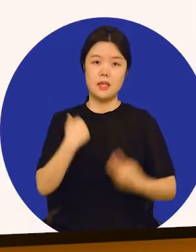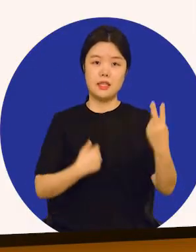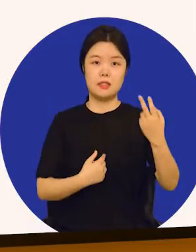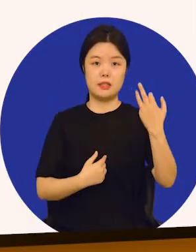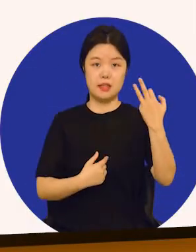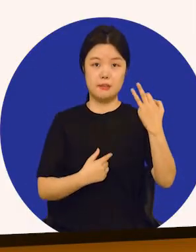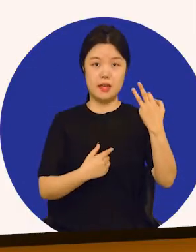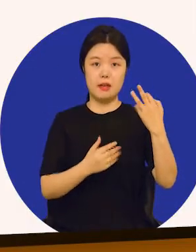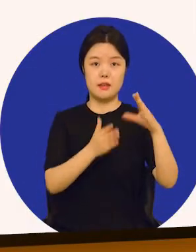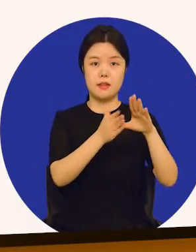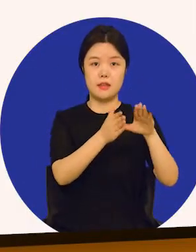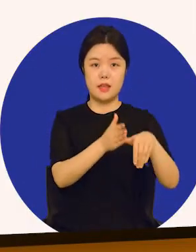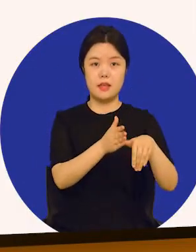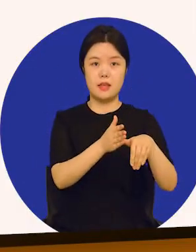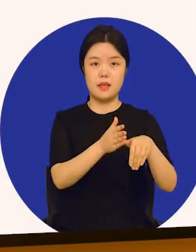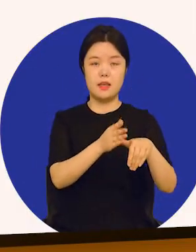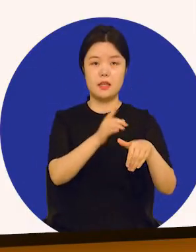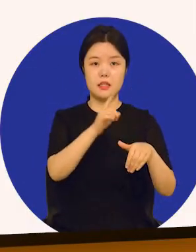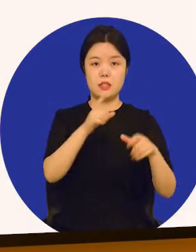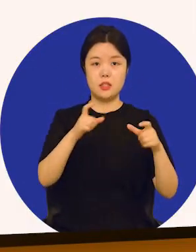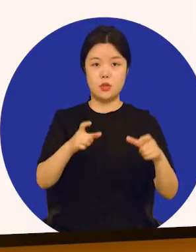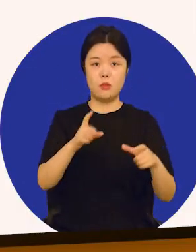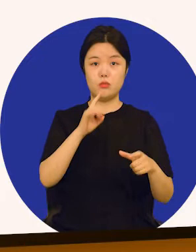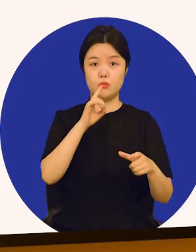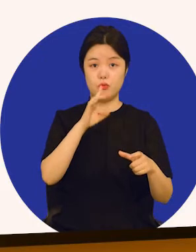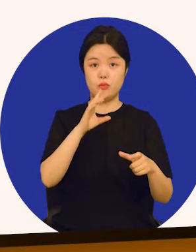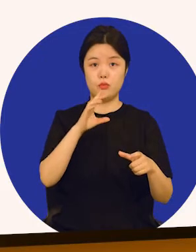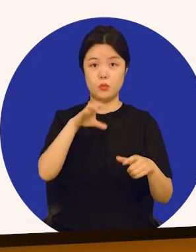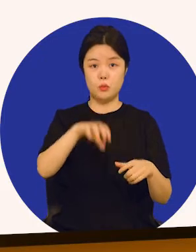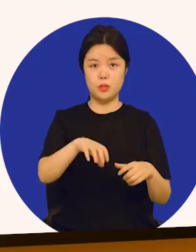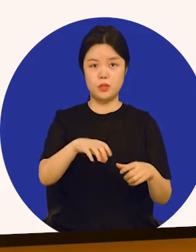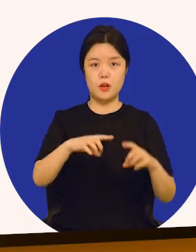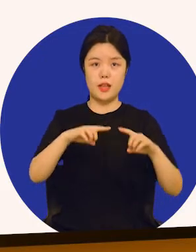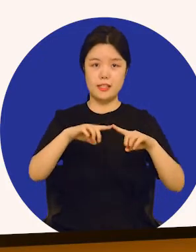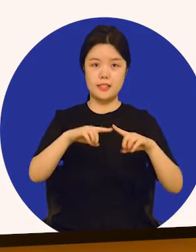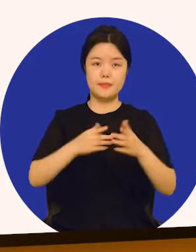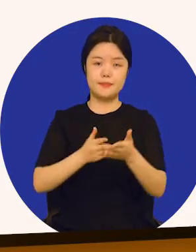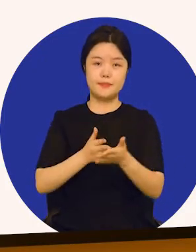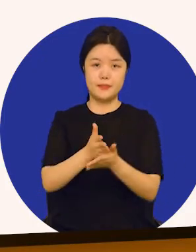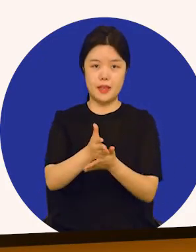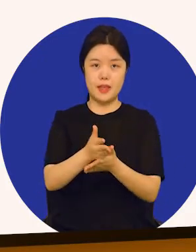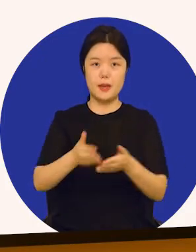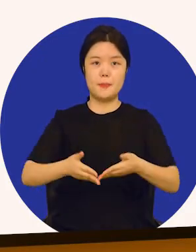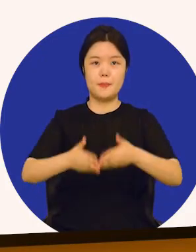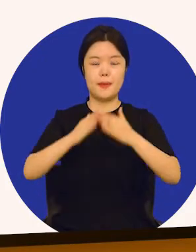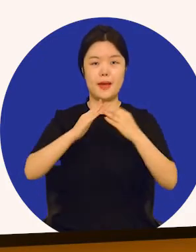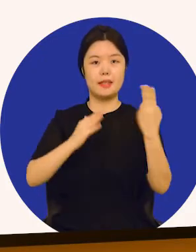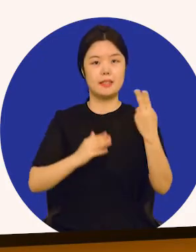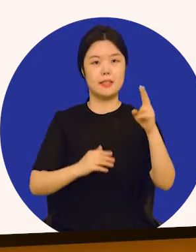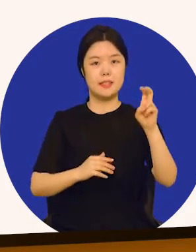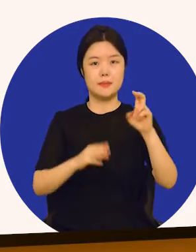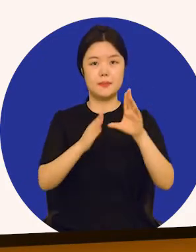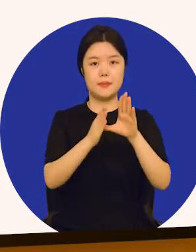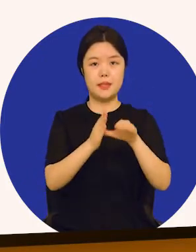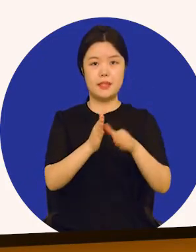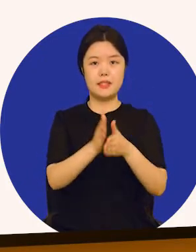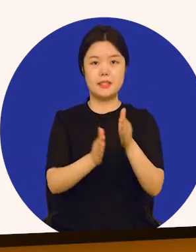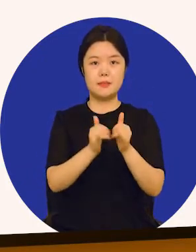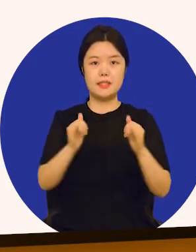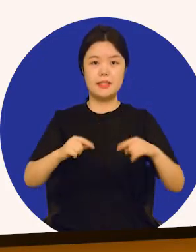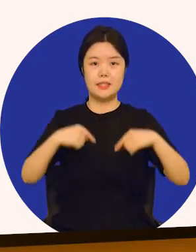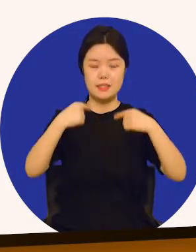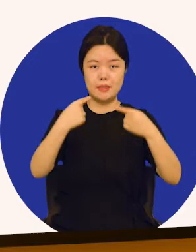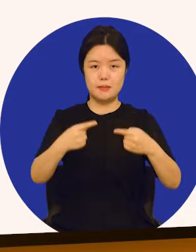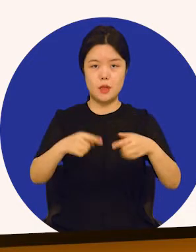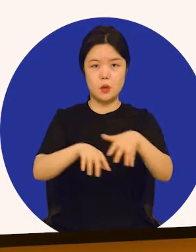2018년 9월에 지방정부 최초로 기후 에너지 까 를 신설하고 2020년에는 시민참여 중간